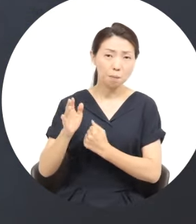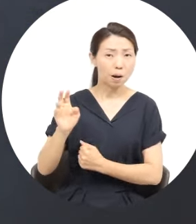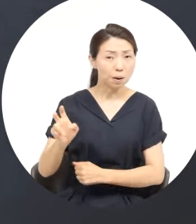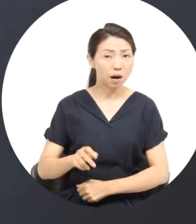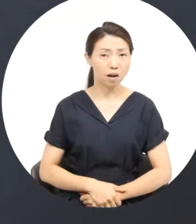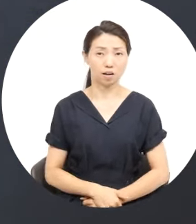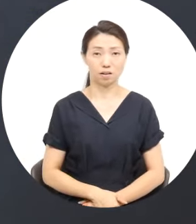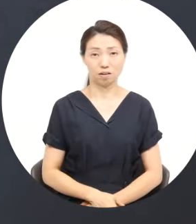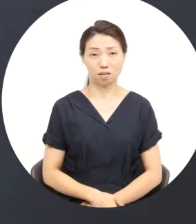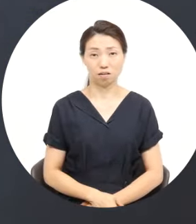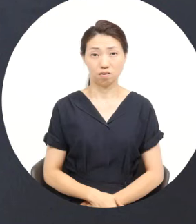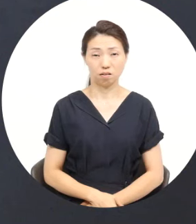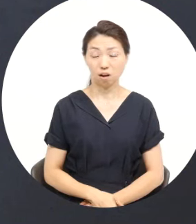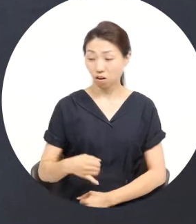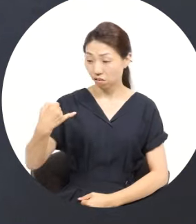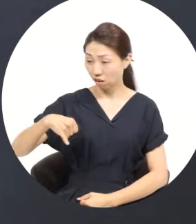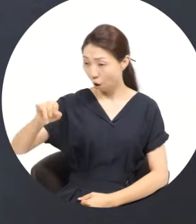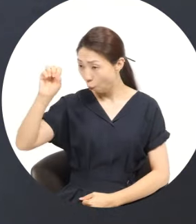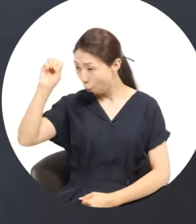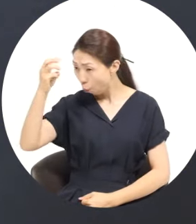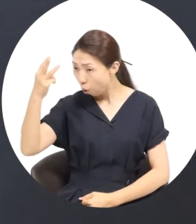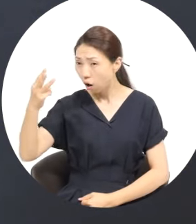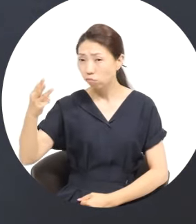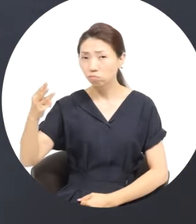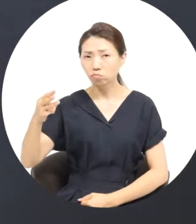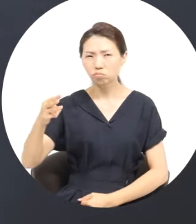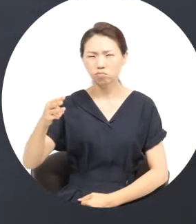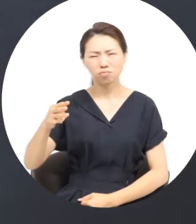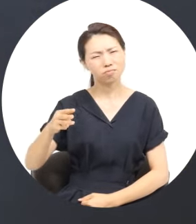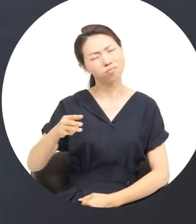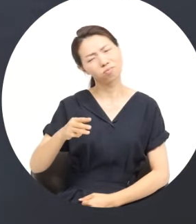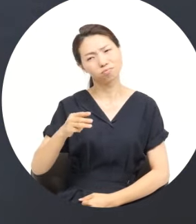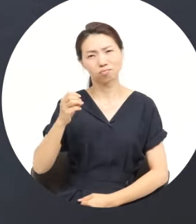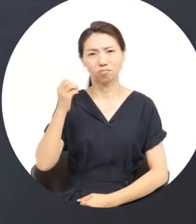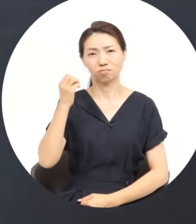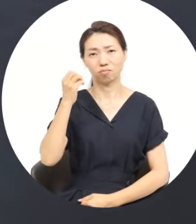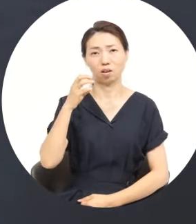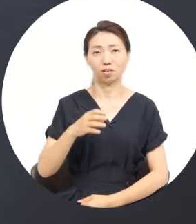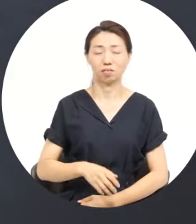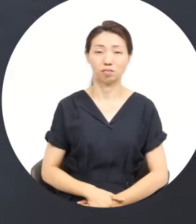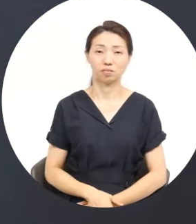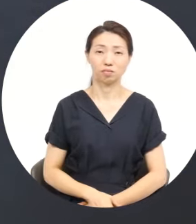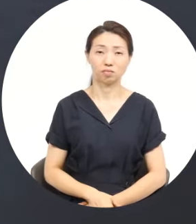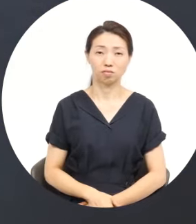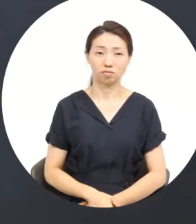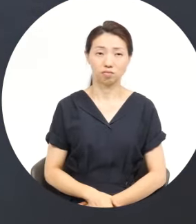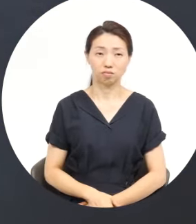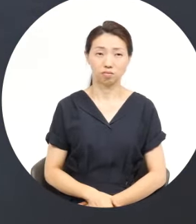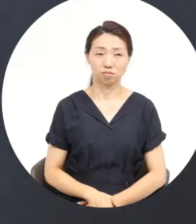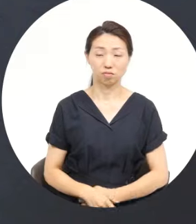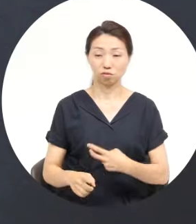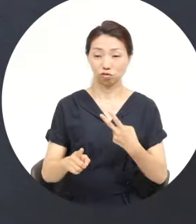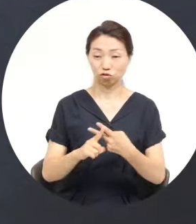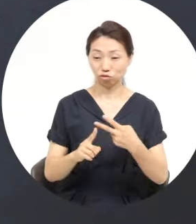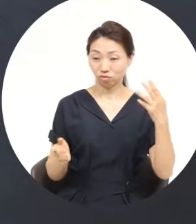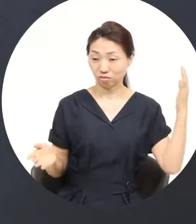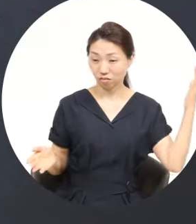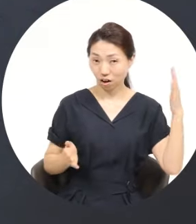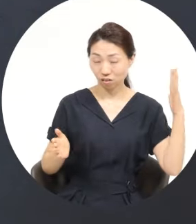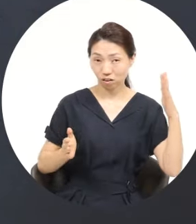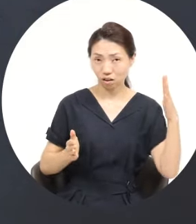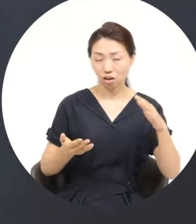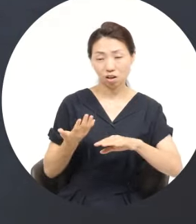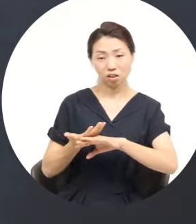말을 하지. 애가 고3인 게 그게 무슨 얘기가 돼요. 중학생을 외국에